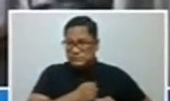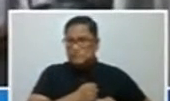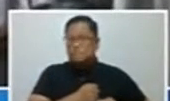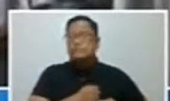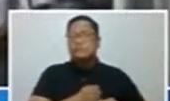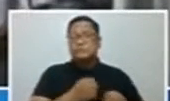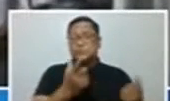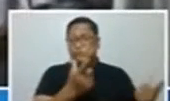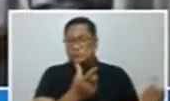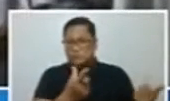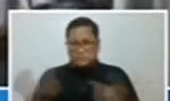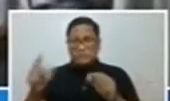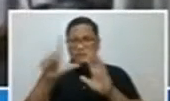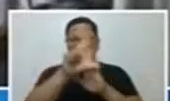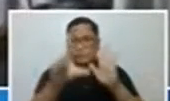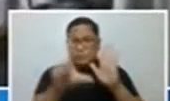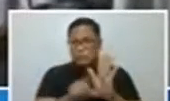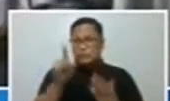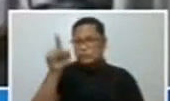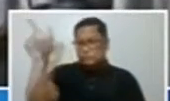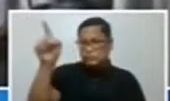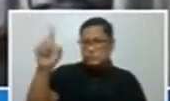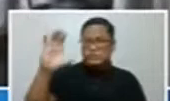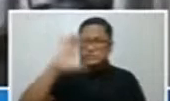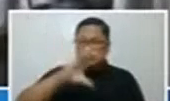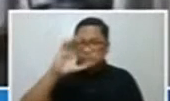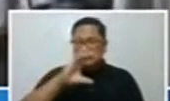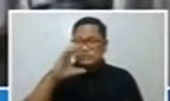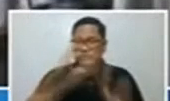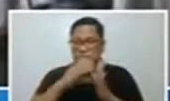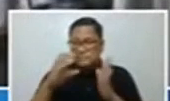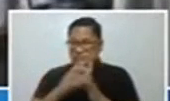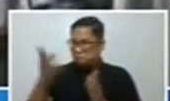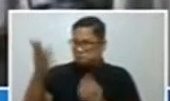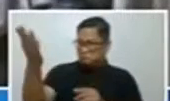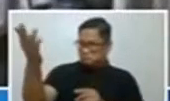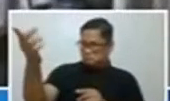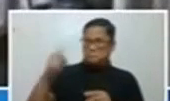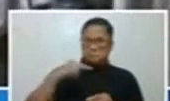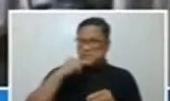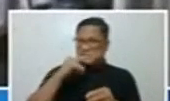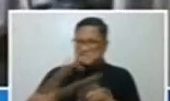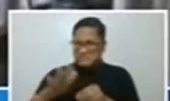katulad ng ginawa natin sa Metro Manila, talagang extreme lockdown para naman